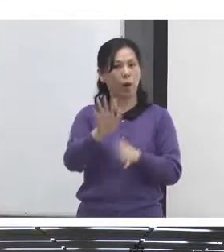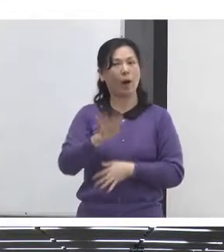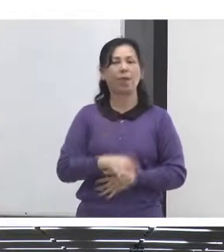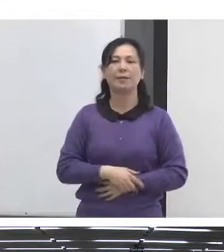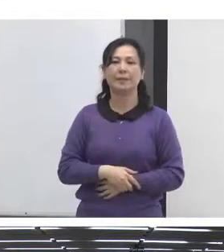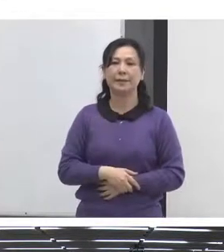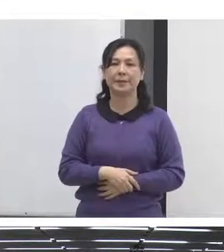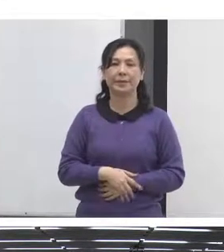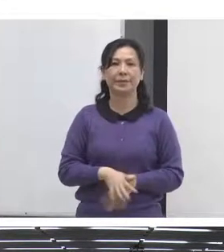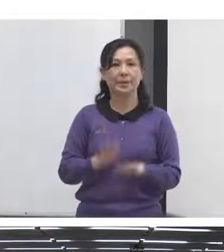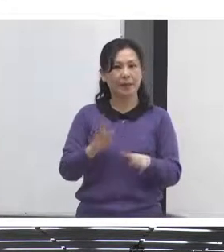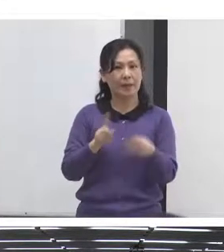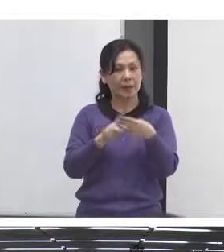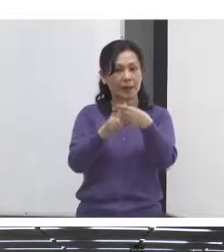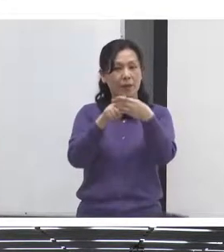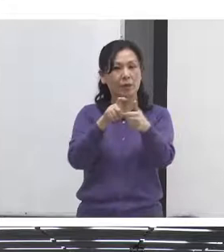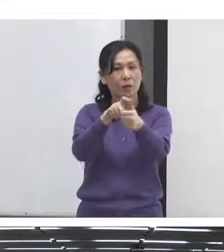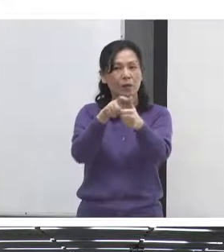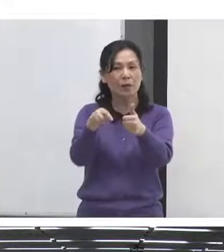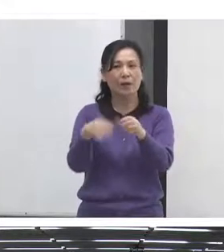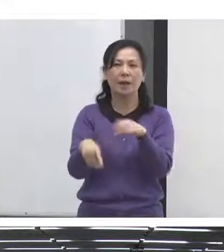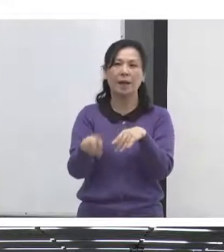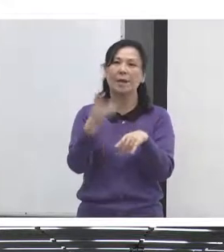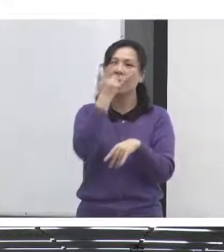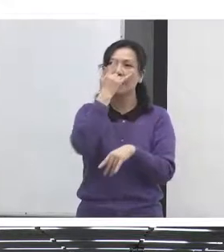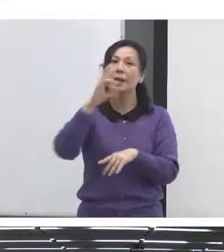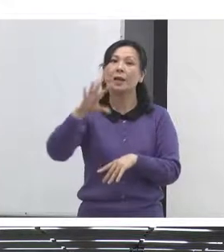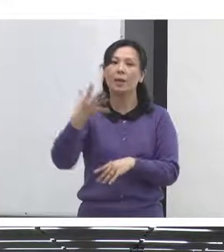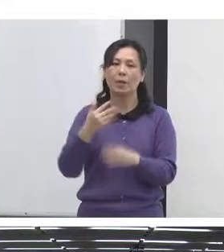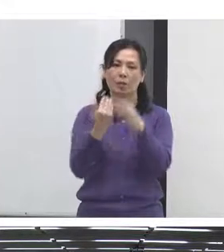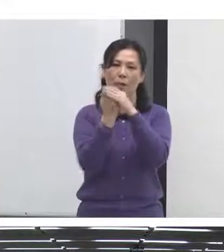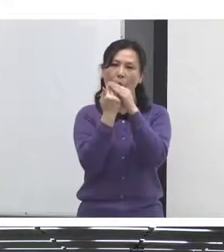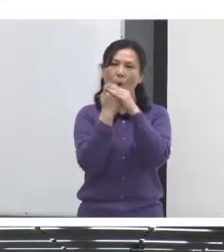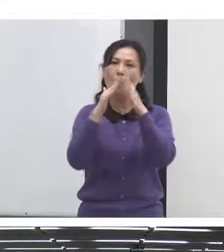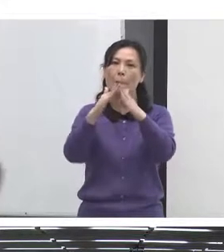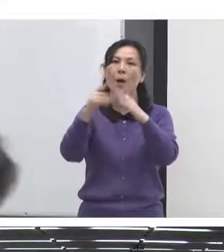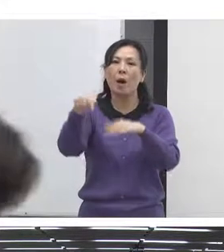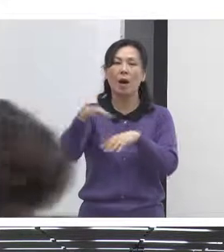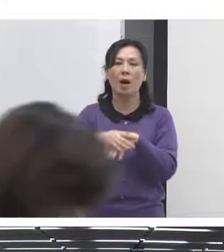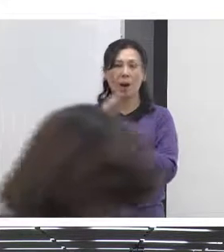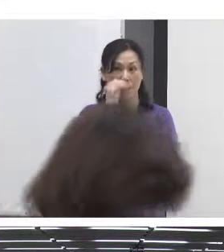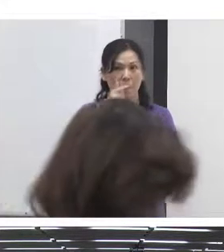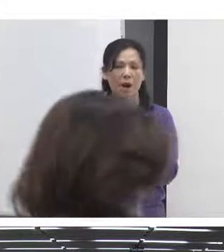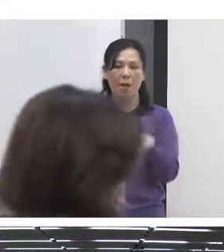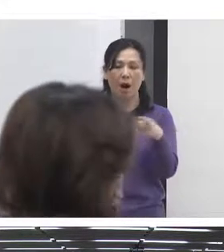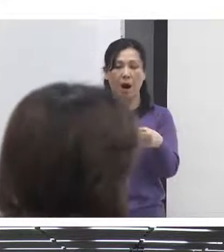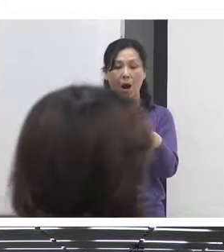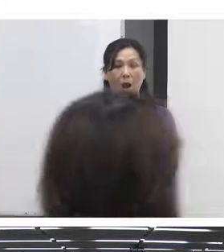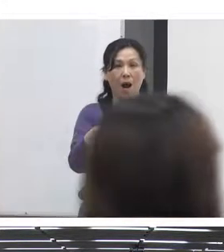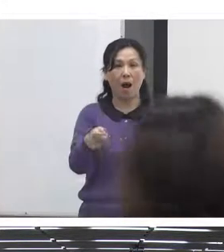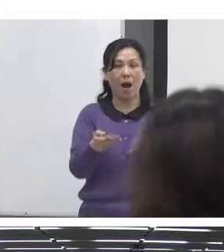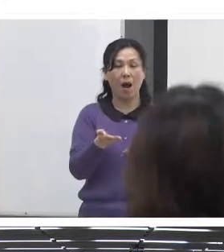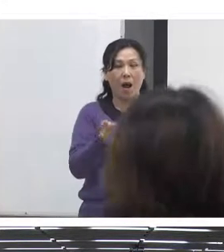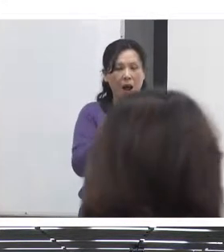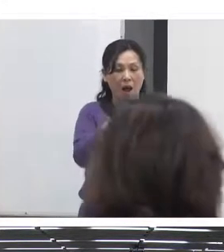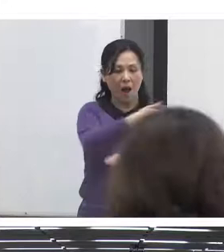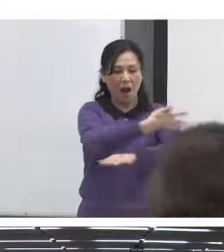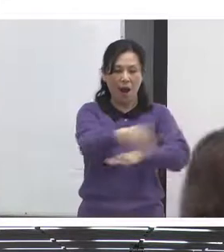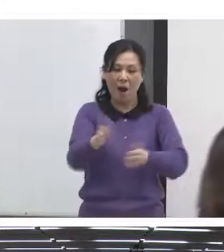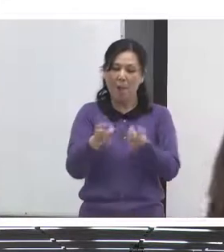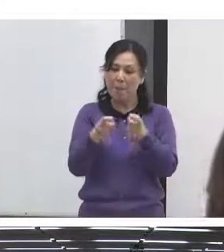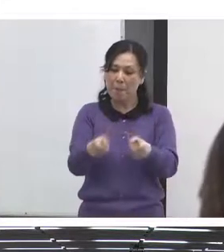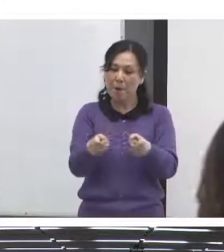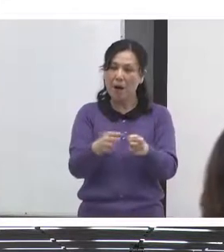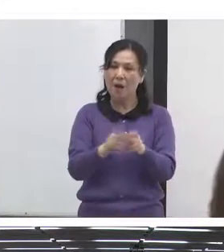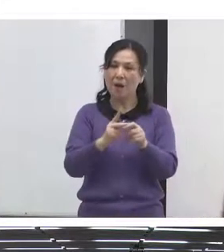题是有关汉堡市。汉堡它其实一个非常特殊的一个城市哦，因为大家知道它是港口，它是河港，它离海边其